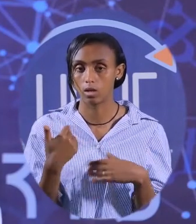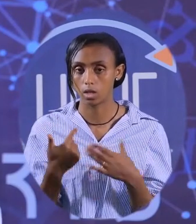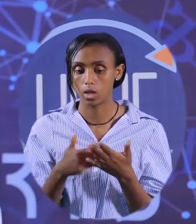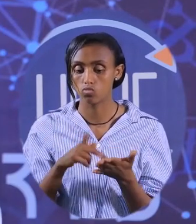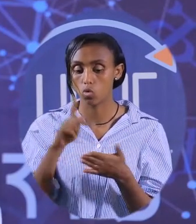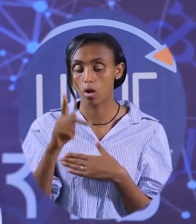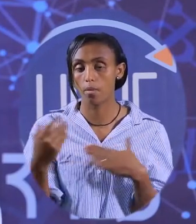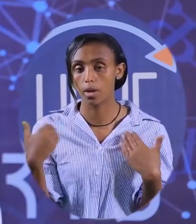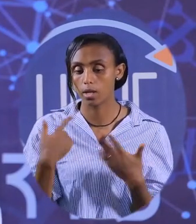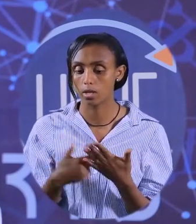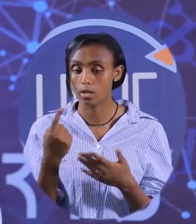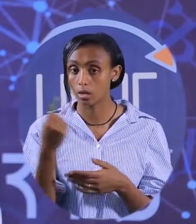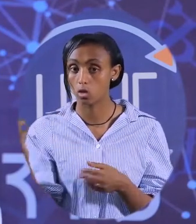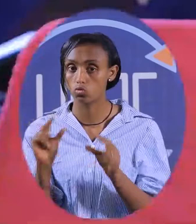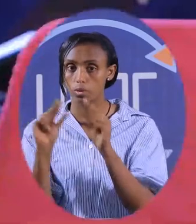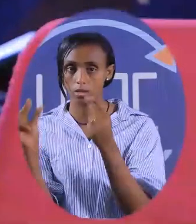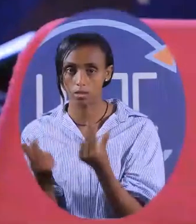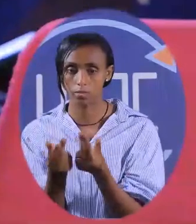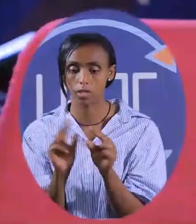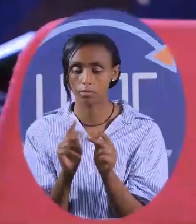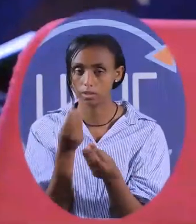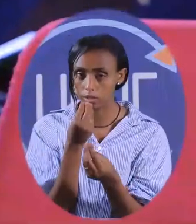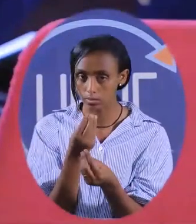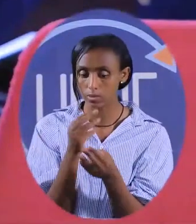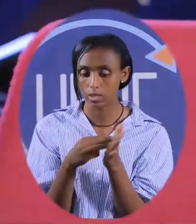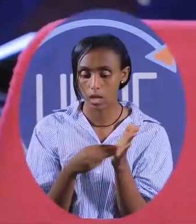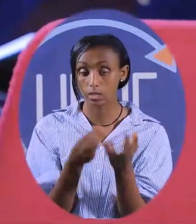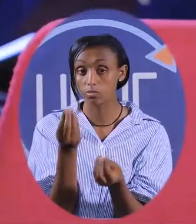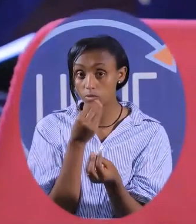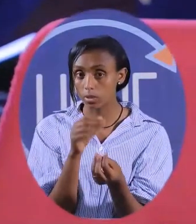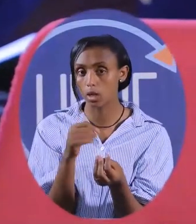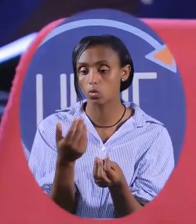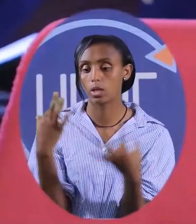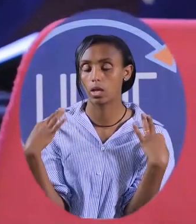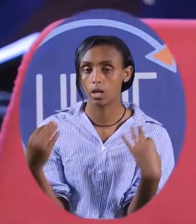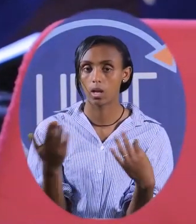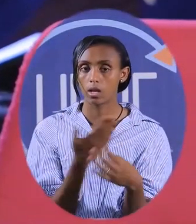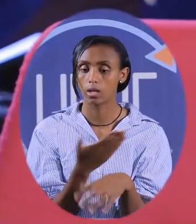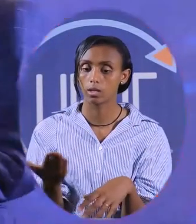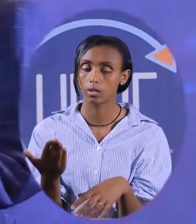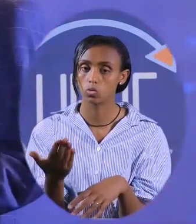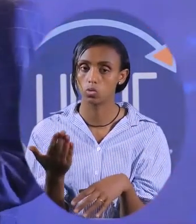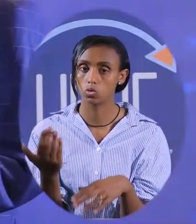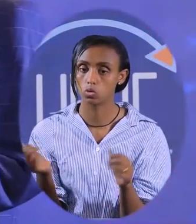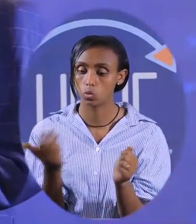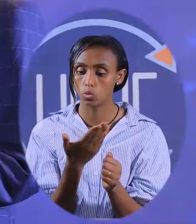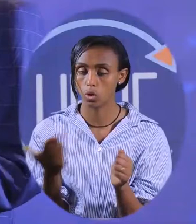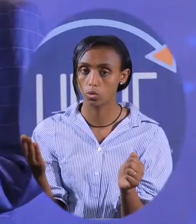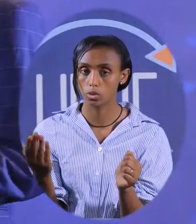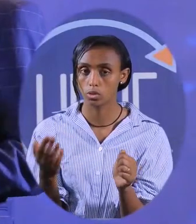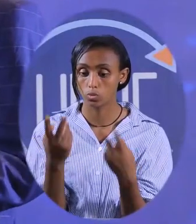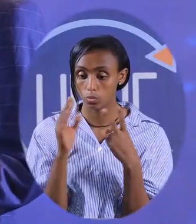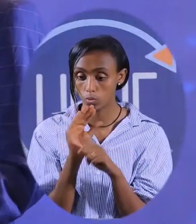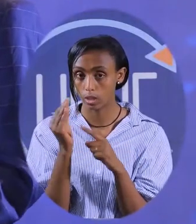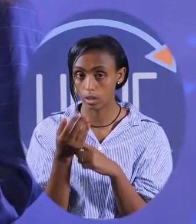ፕሮግራም እያንዳንዱን ቤተሰብ ከምግብም ከሥርዓተ ምግብም ከሌሎችም ጤና ነክና ጤና ነክ ያልሆኑ ጉዳዮች